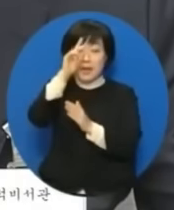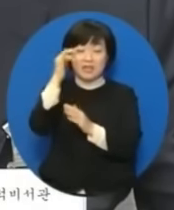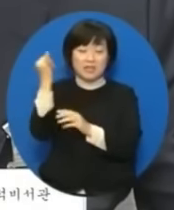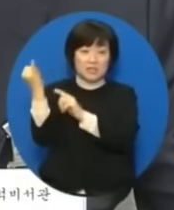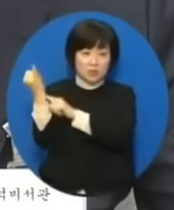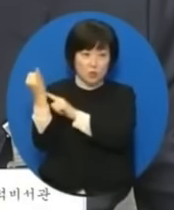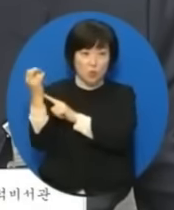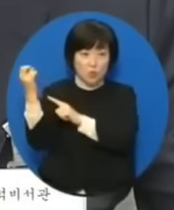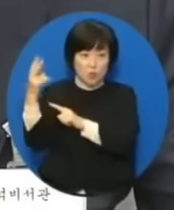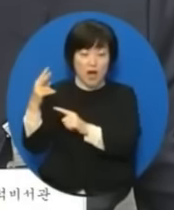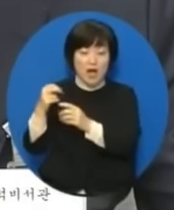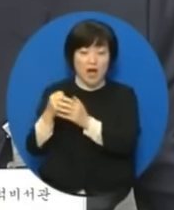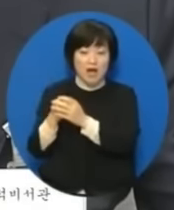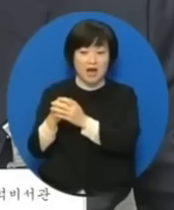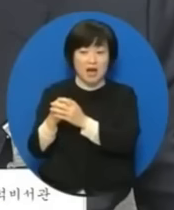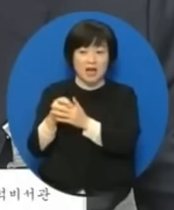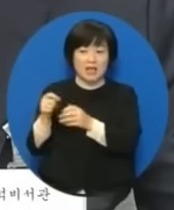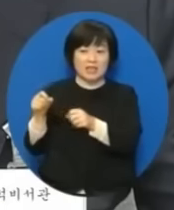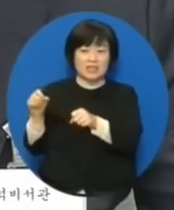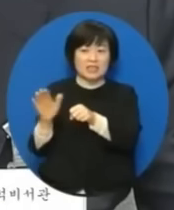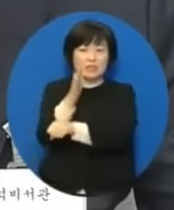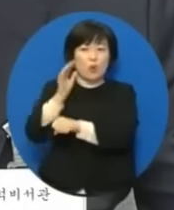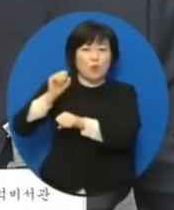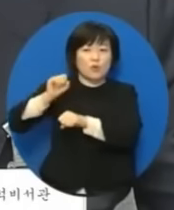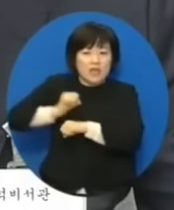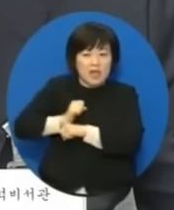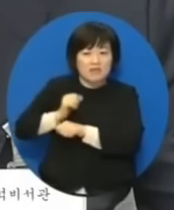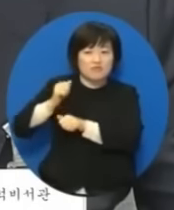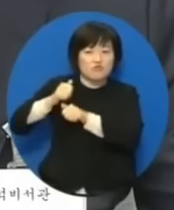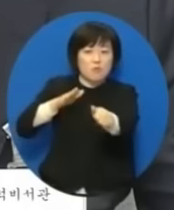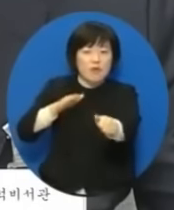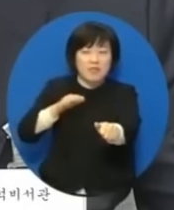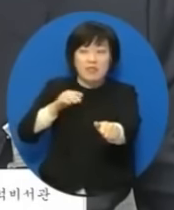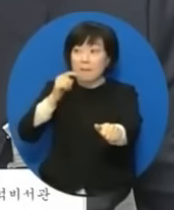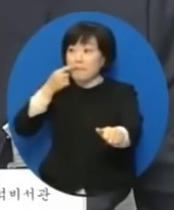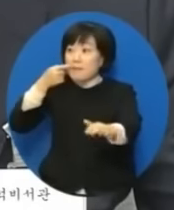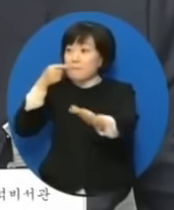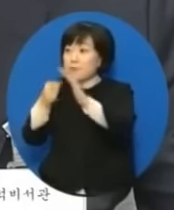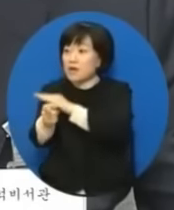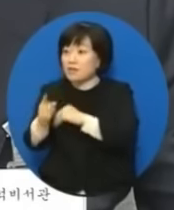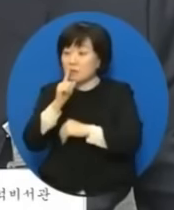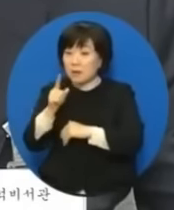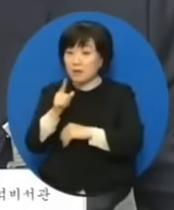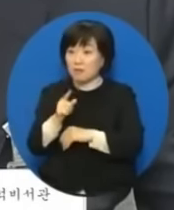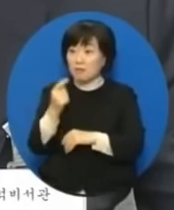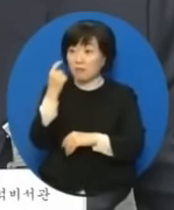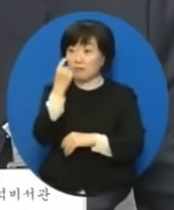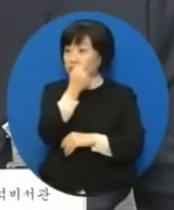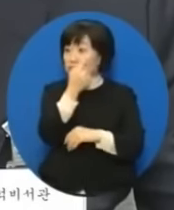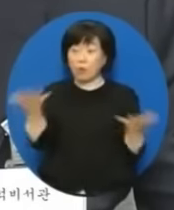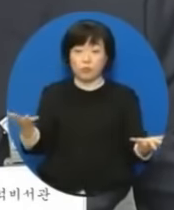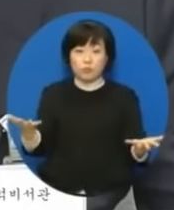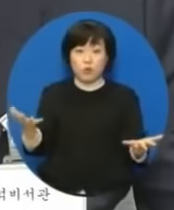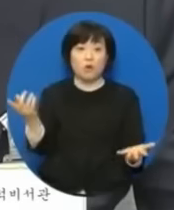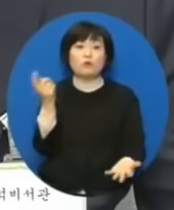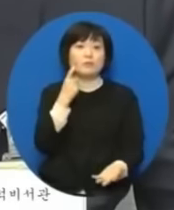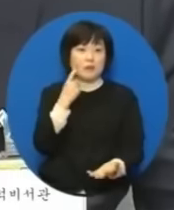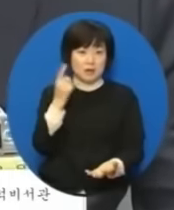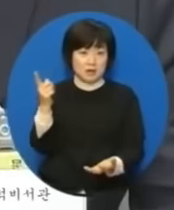해경청장과 특공대 투입을 지시했다는 주장을 합니다. 근거가 없습니다. 거짓말입니다. 왜